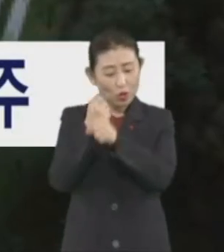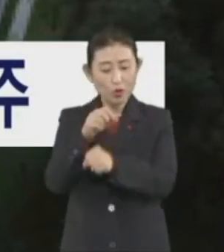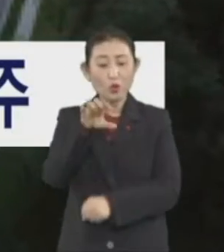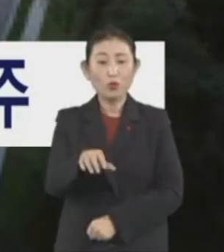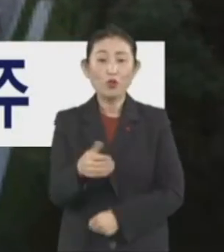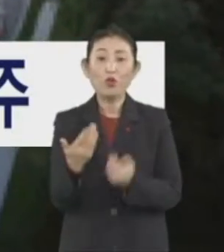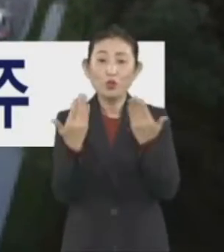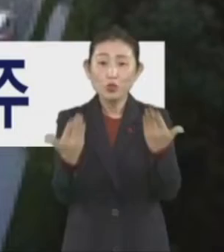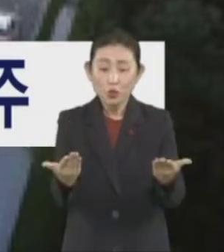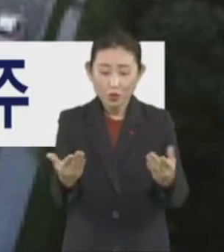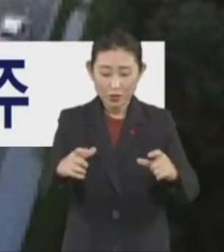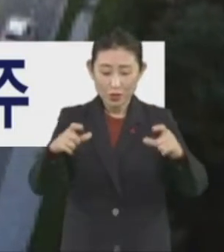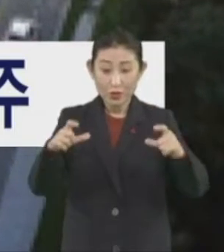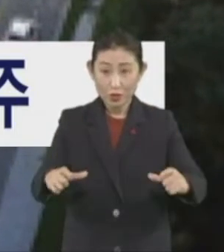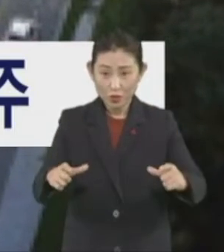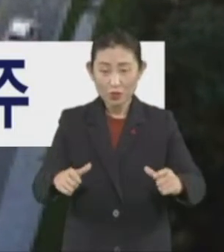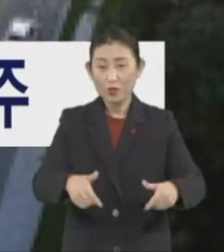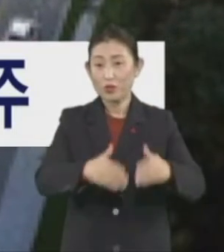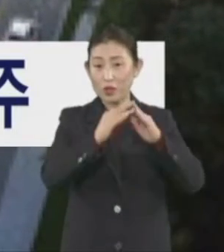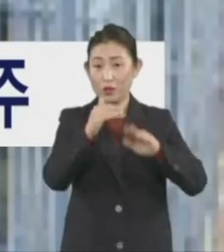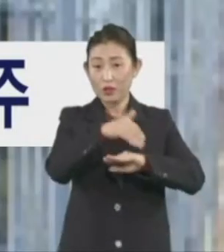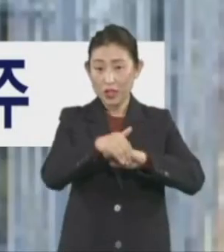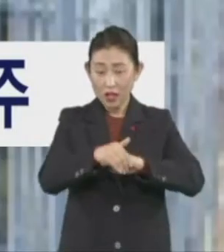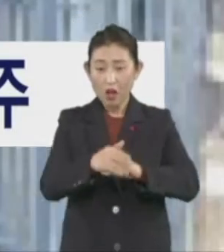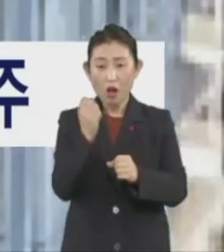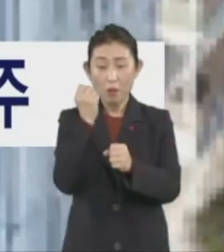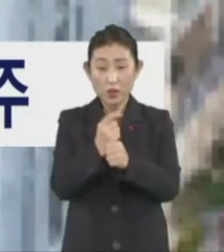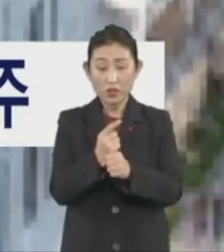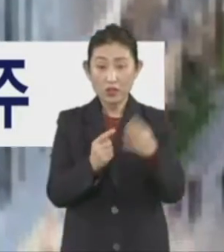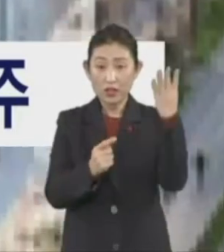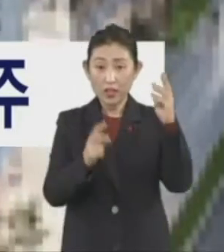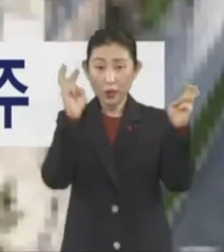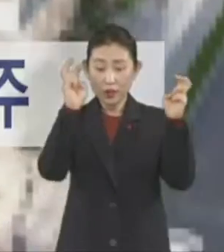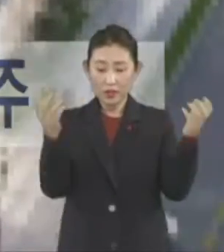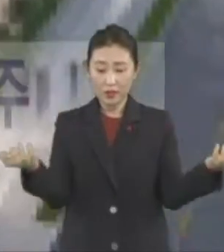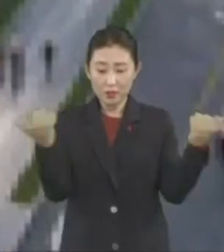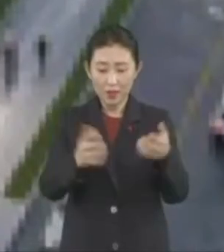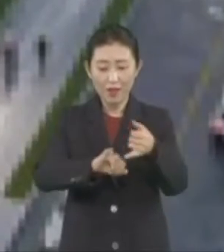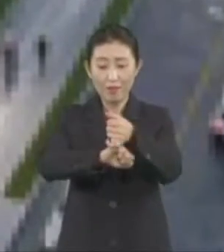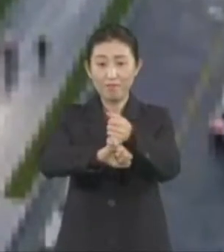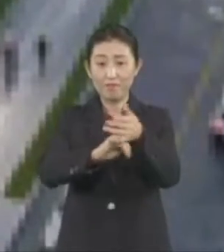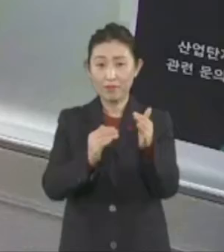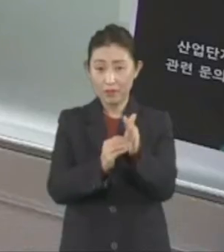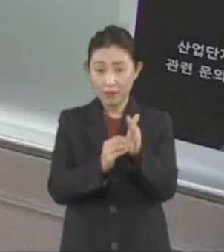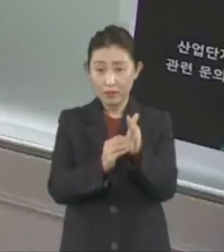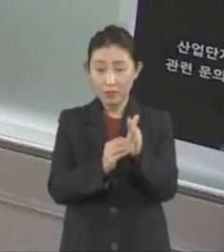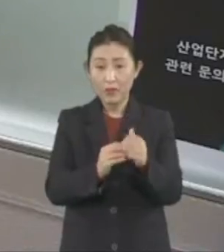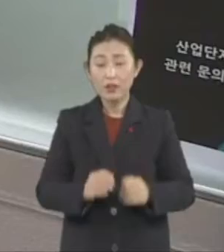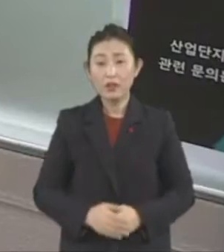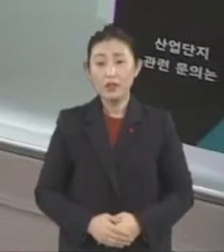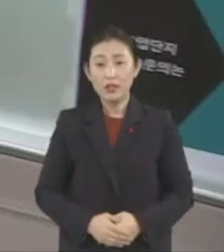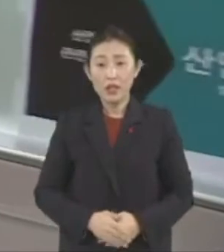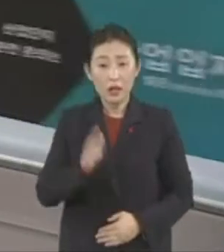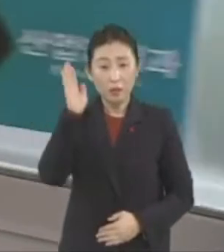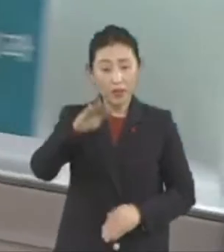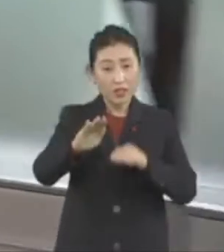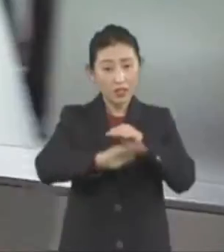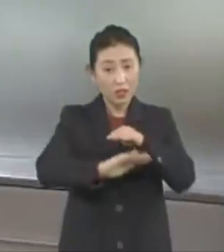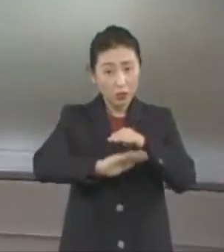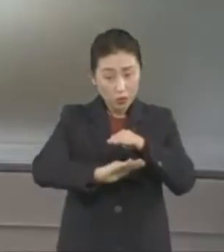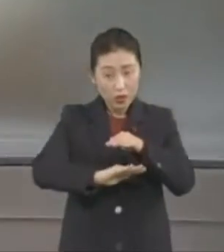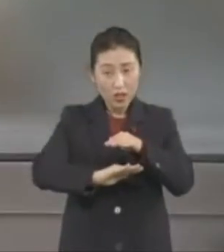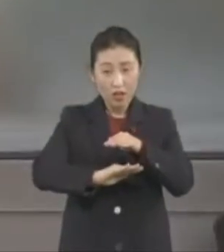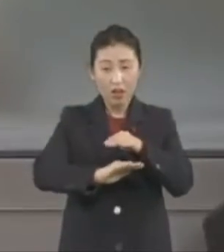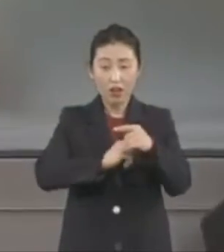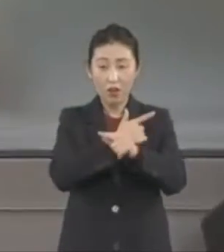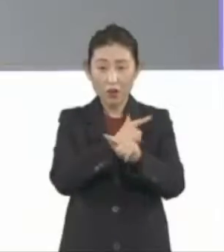제공하는 강소특구 캠퍼스도 마련되는데 벌써 4개 기업이 입주를 확정했습니다. 아산시는 미래자동차 시설 유치